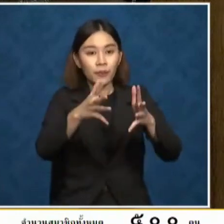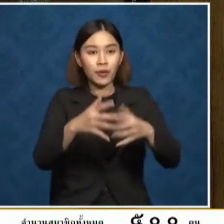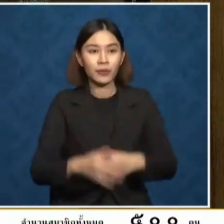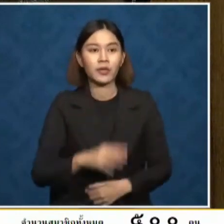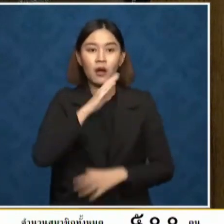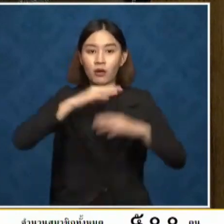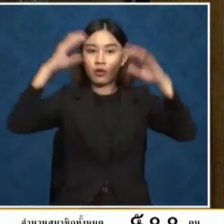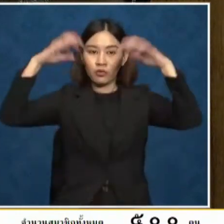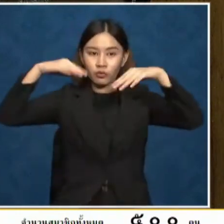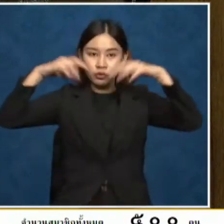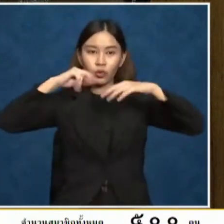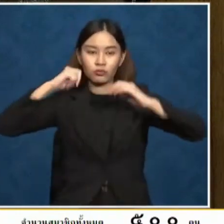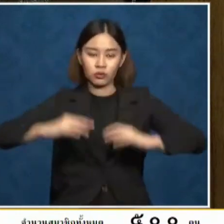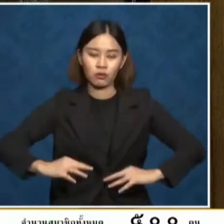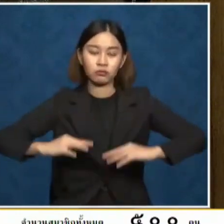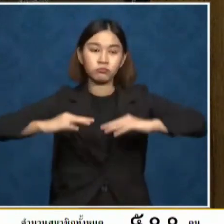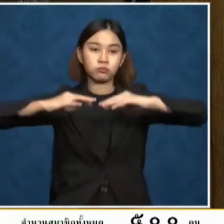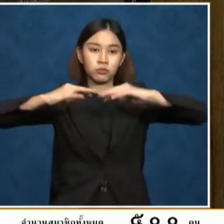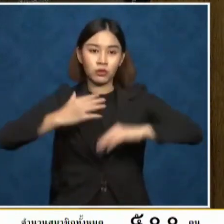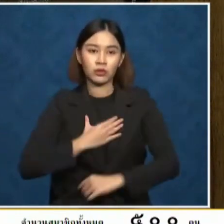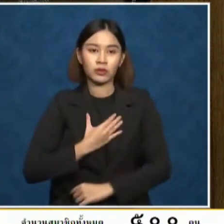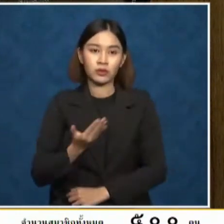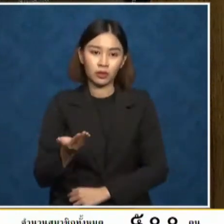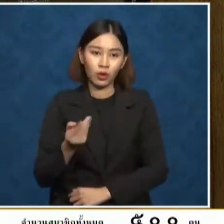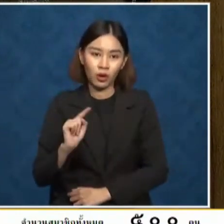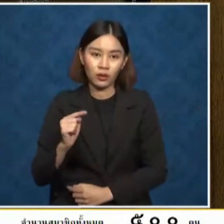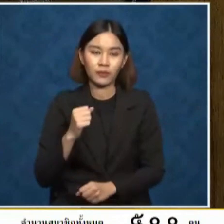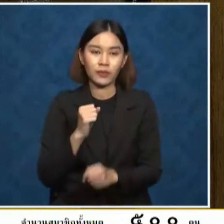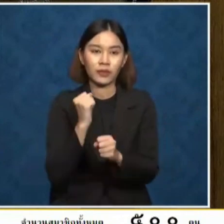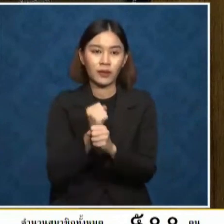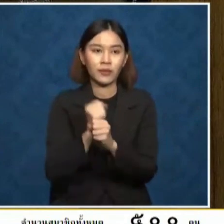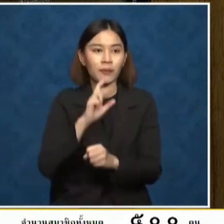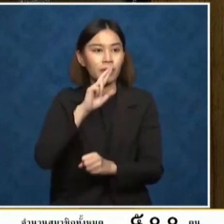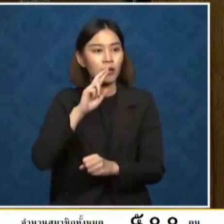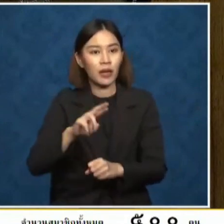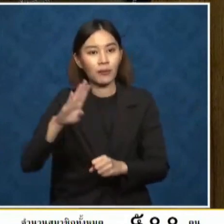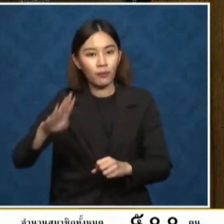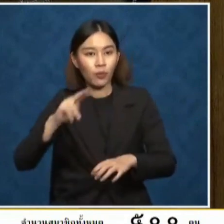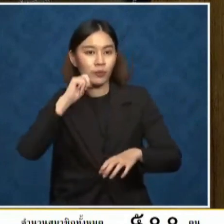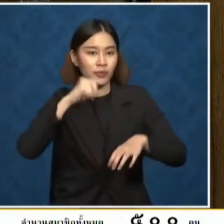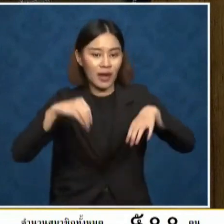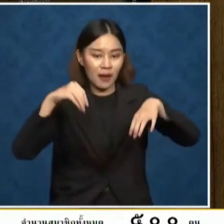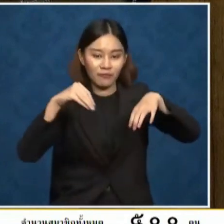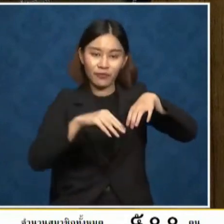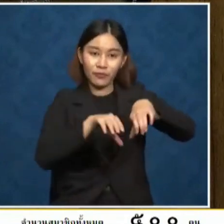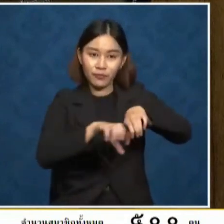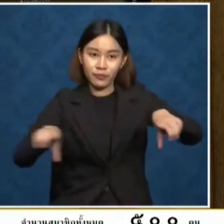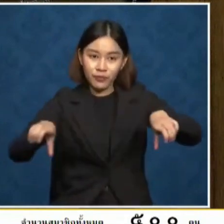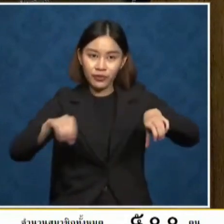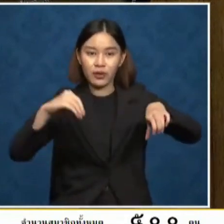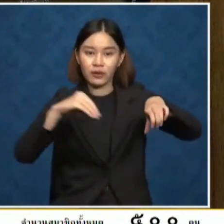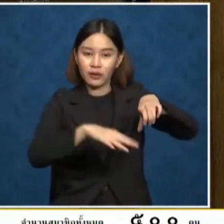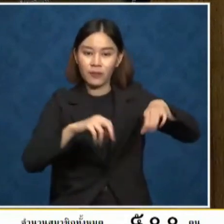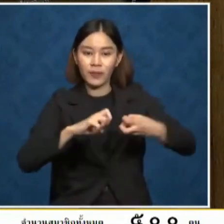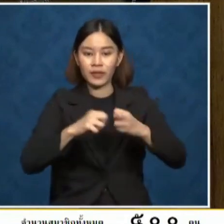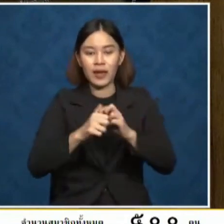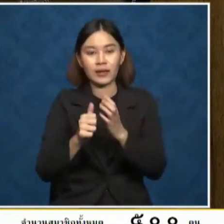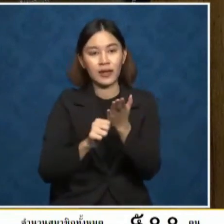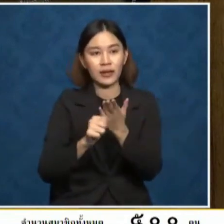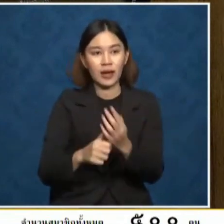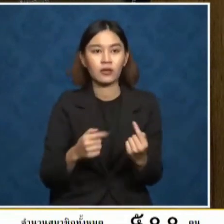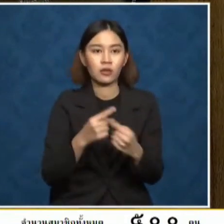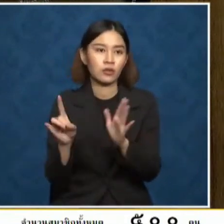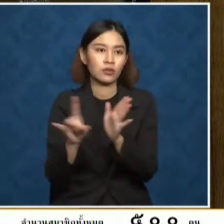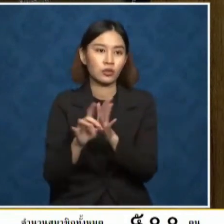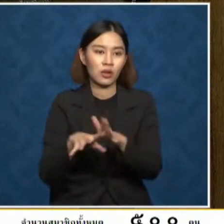ช่วงฝนตกหนักน้ำจะท่วมถนนดิฉันจึงอยากขอมีการสร้างระบบบายน้ำเพื่อแก้ไขปัญหาน้ำท่วมเรื่องสุดท้ายค่ะแก้ไขปัญหาการ